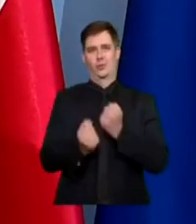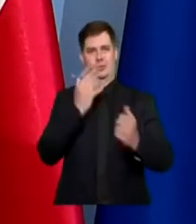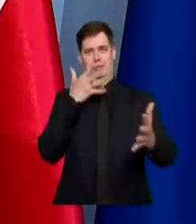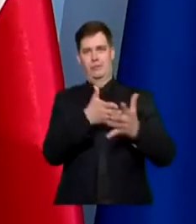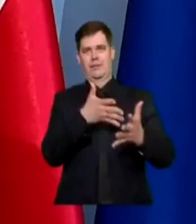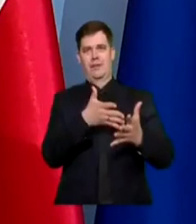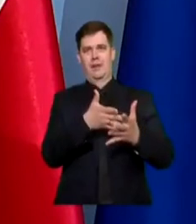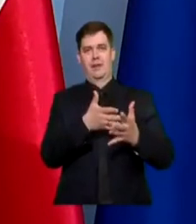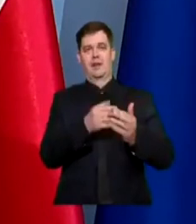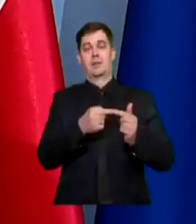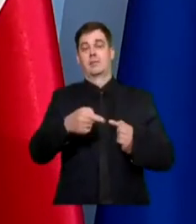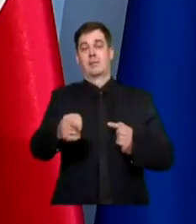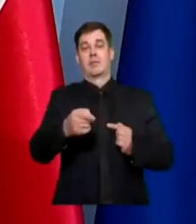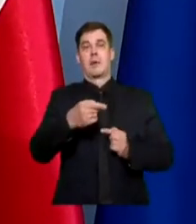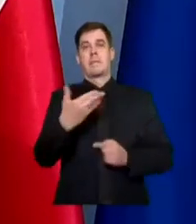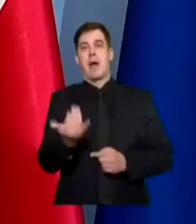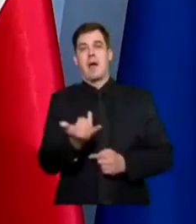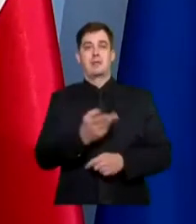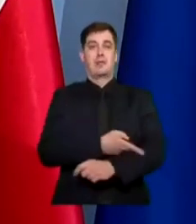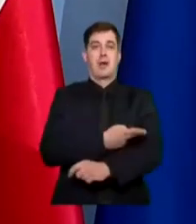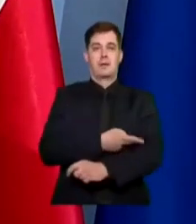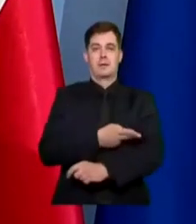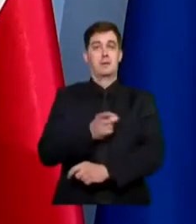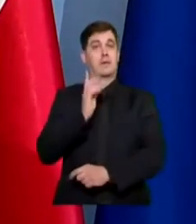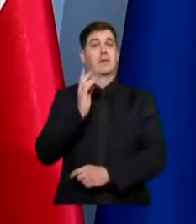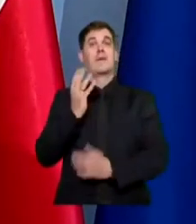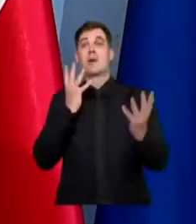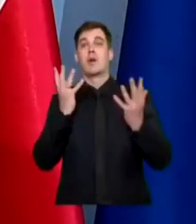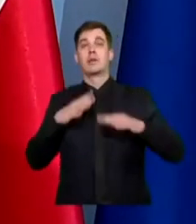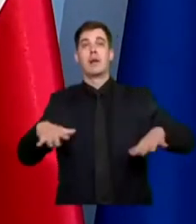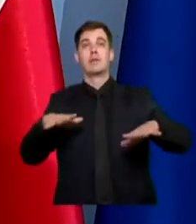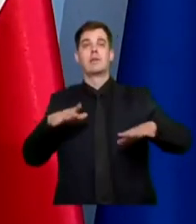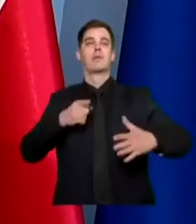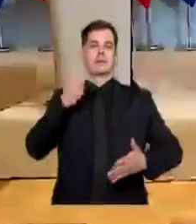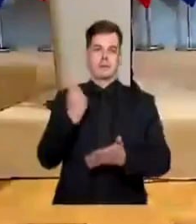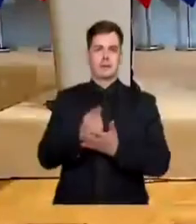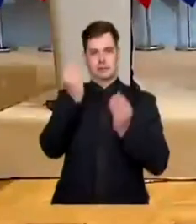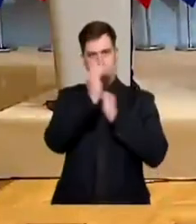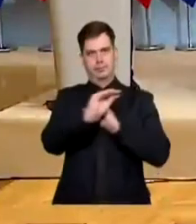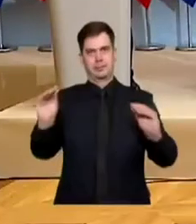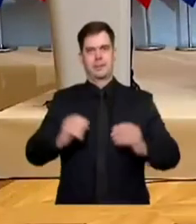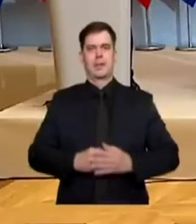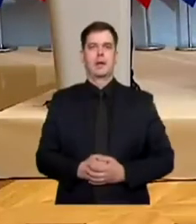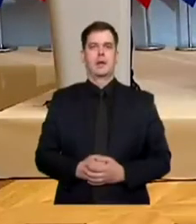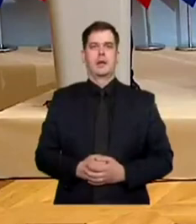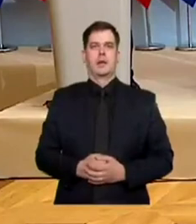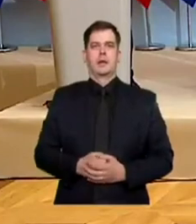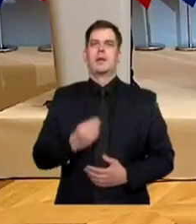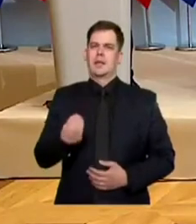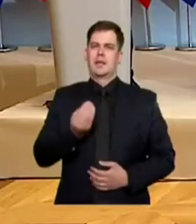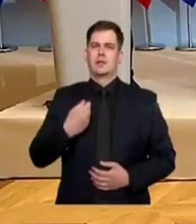co będzie działo się w końcu maja i na początku czerwca. I wtedy podejmiemy ostateczną decyzję. Jeszcze może dopowiadając,